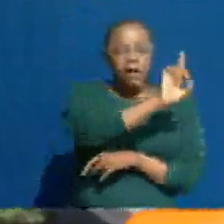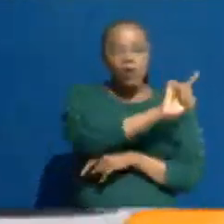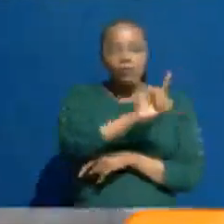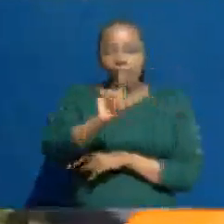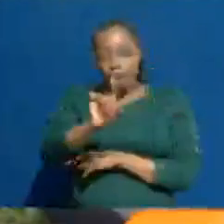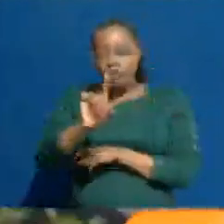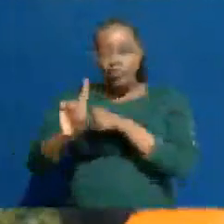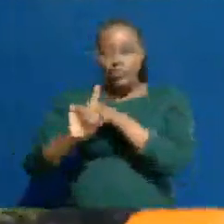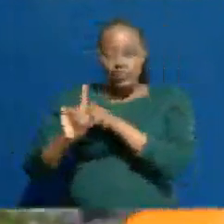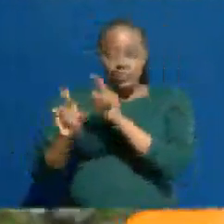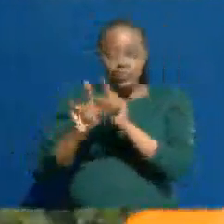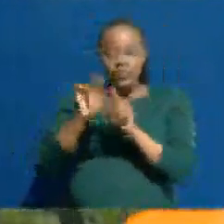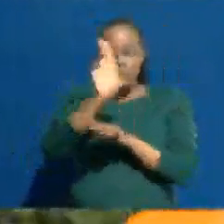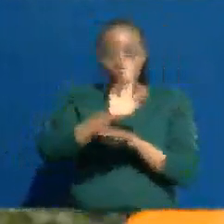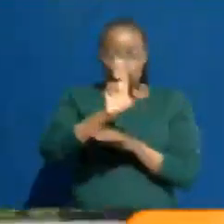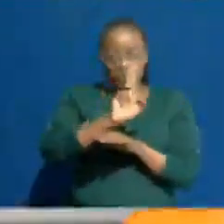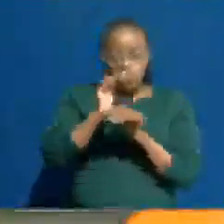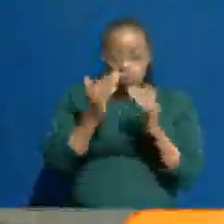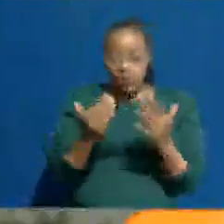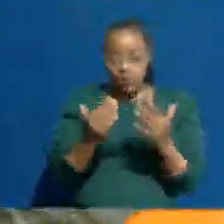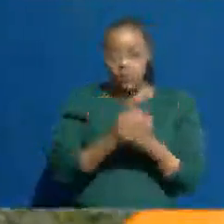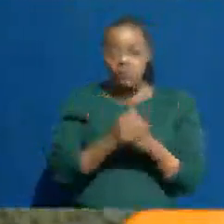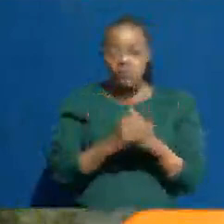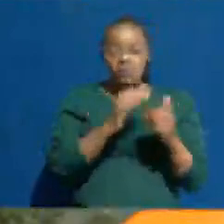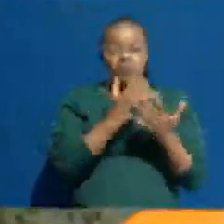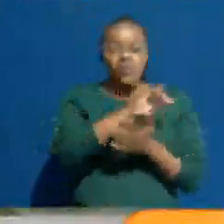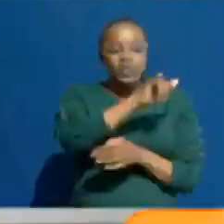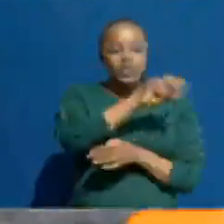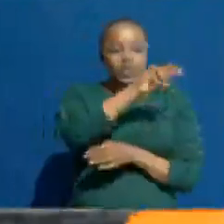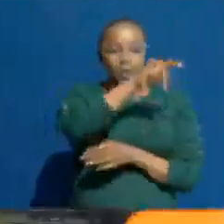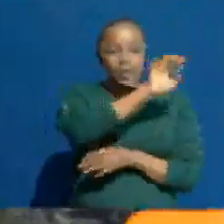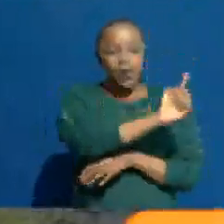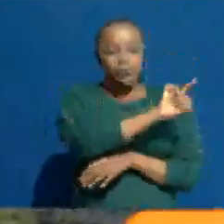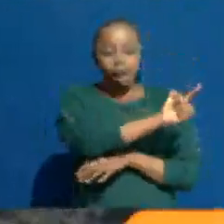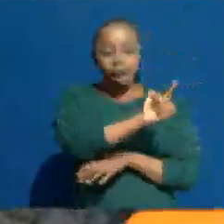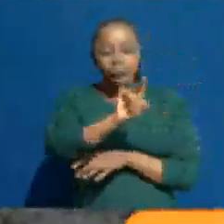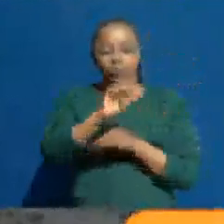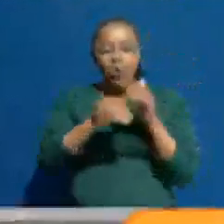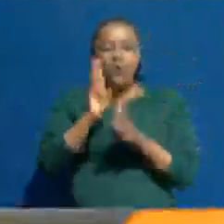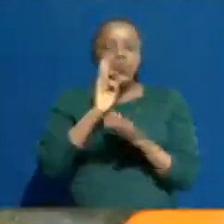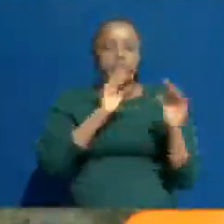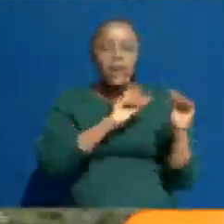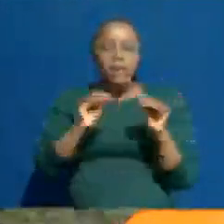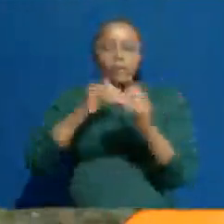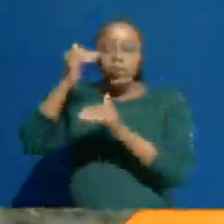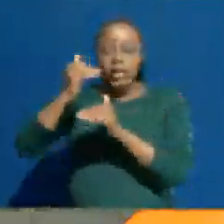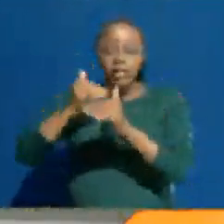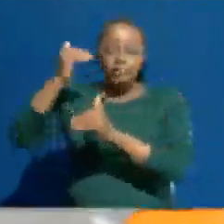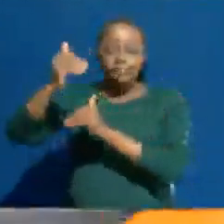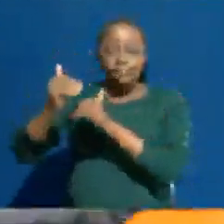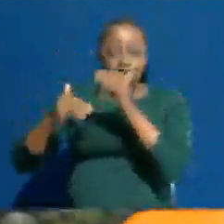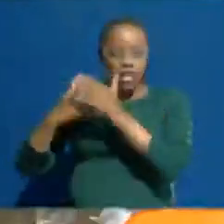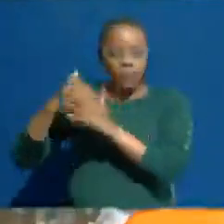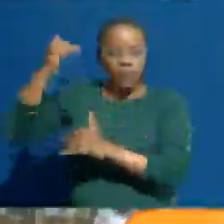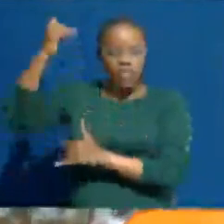series inamaanisha you treat from chamber 1, then all that water is taken to the next chamber all the way to the